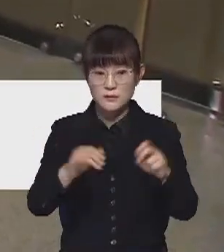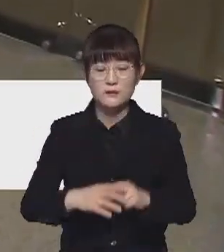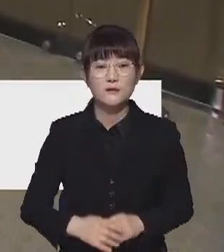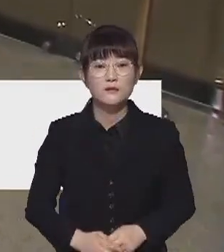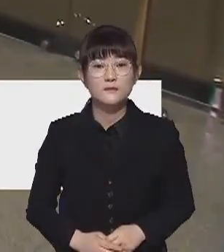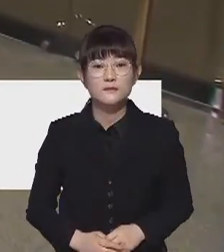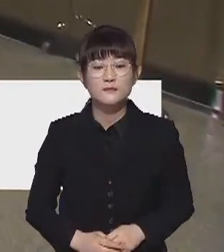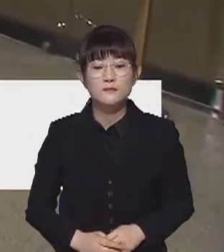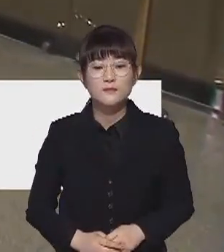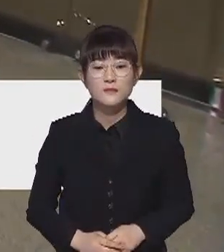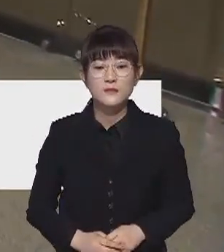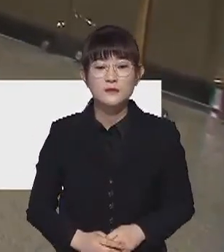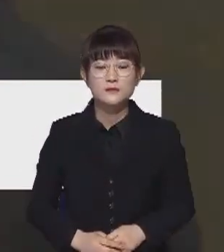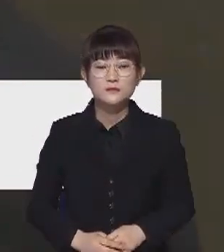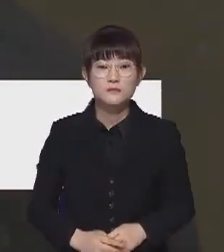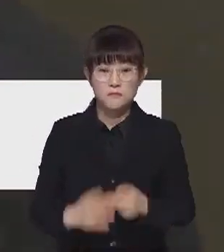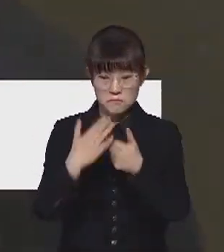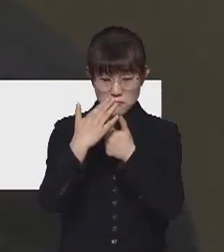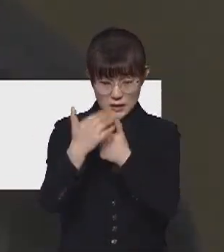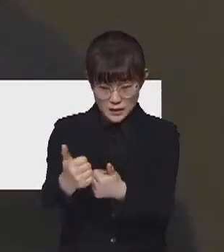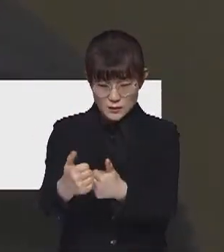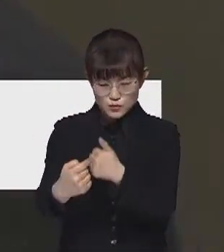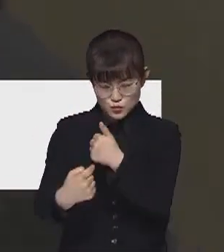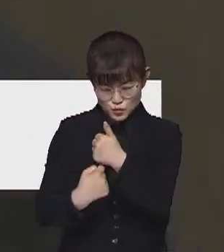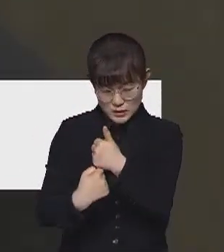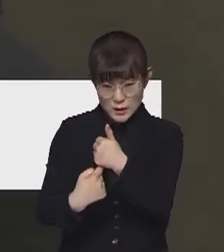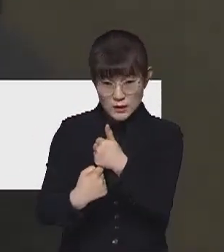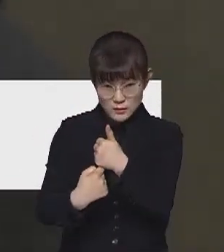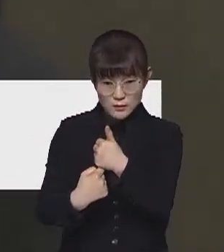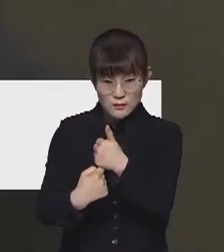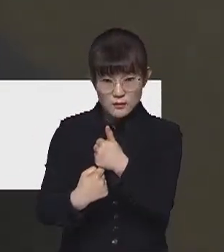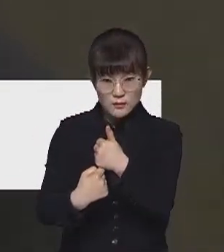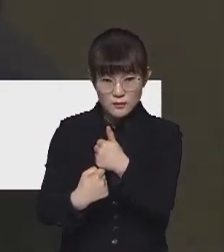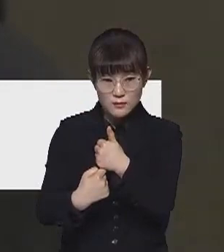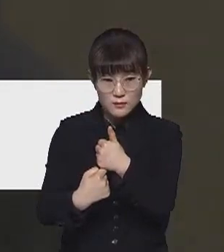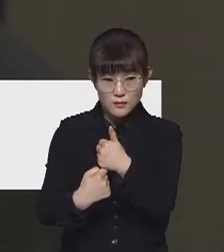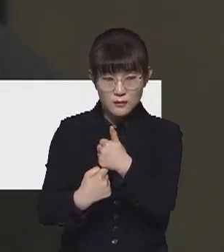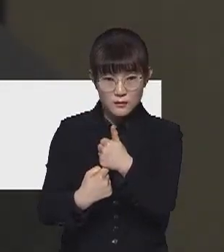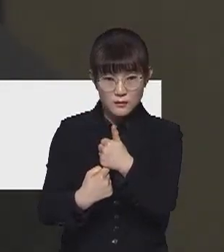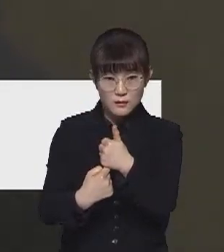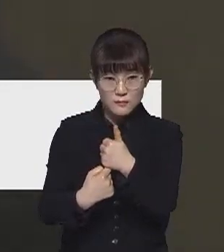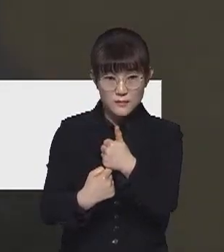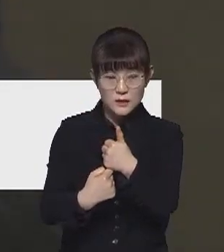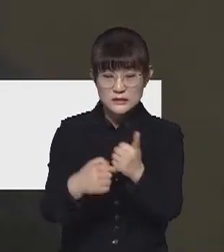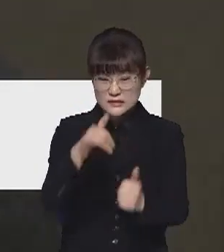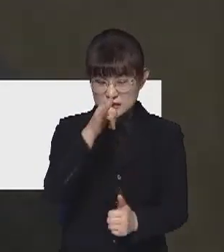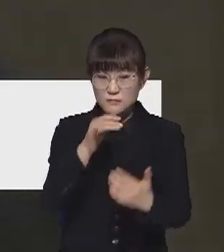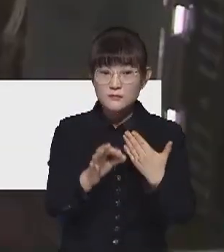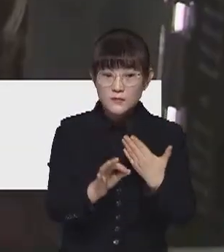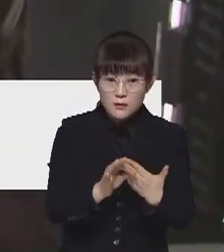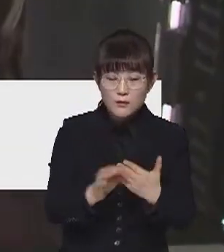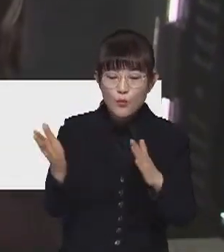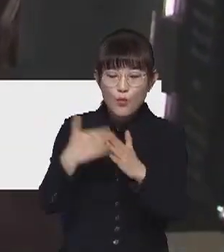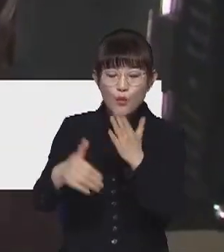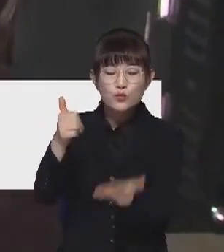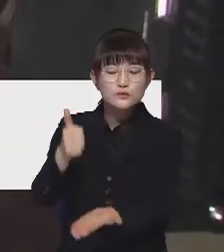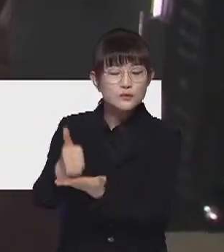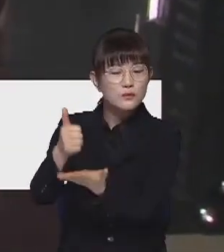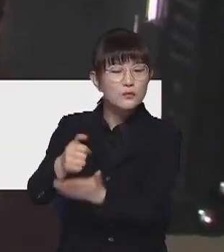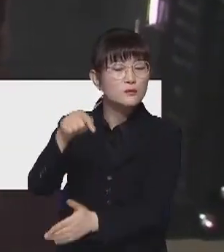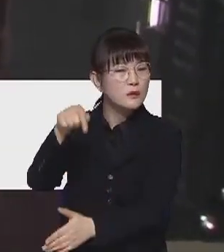의원들에 대한 소환조사가 이어진다면 그러면이 또 공천 문제하고